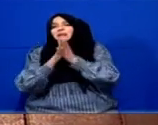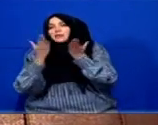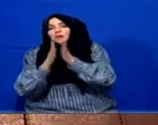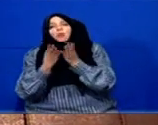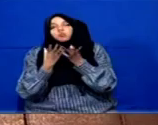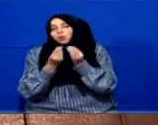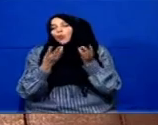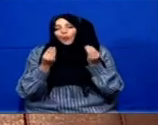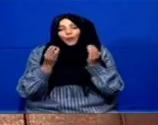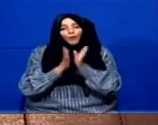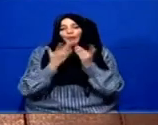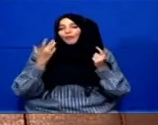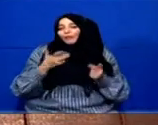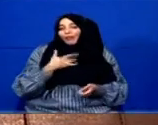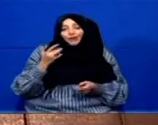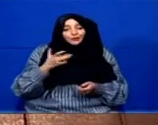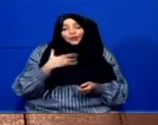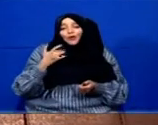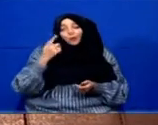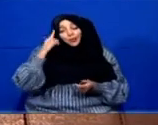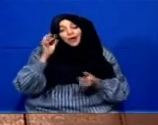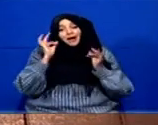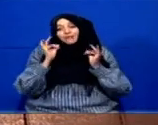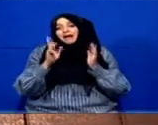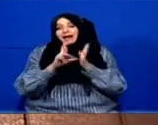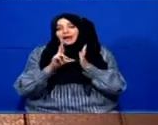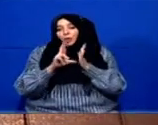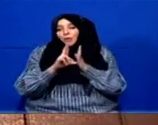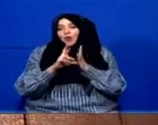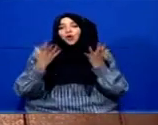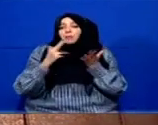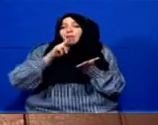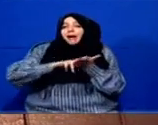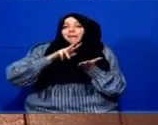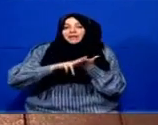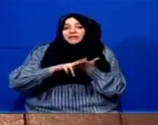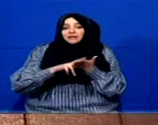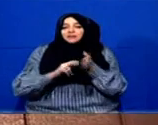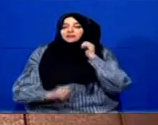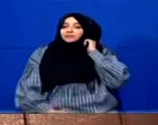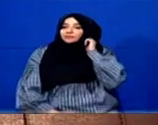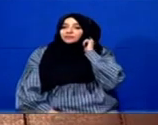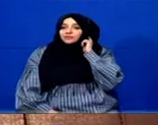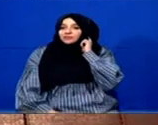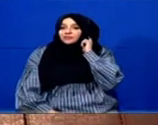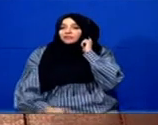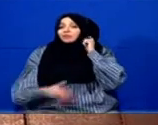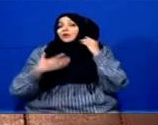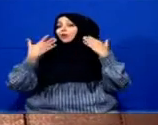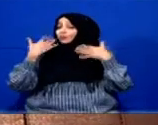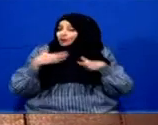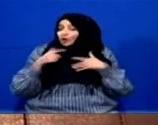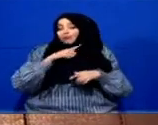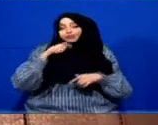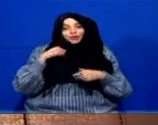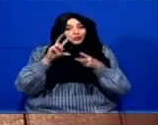من الكتب التي تناولت هذه القواعد الفقهيه وقد اشرنا الى هذه المعاني والى